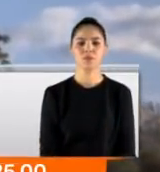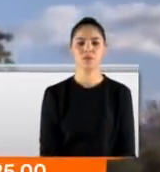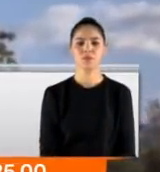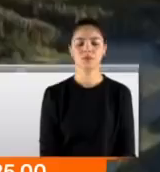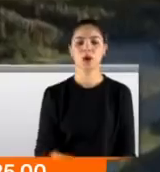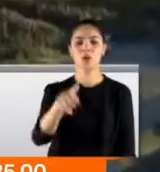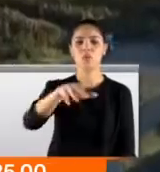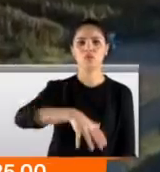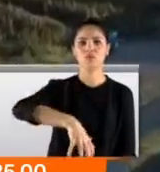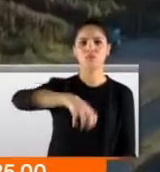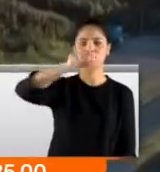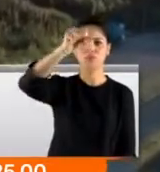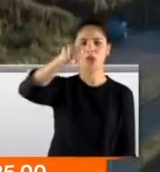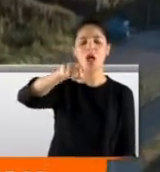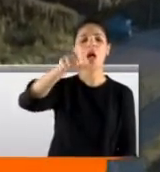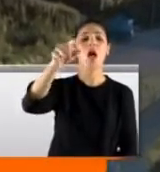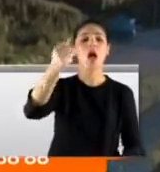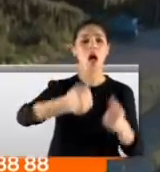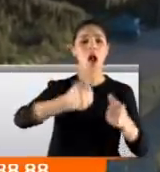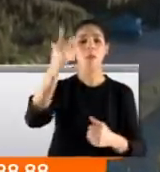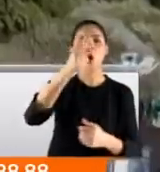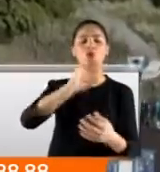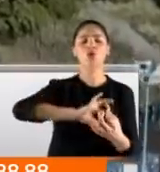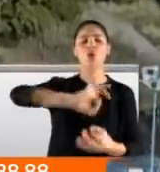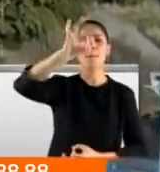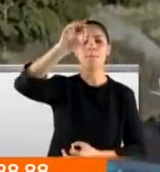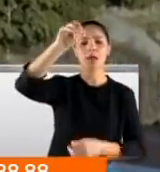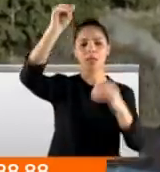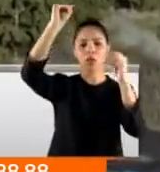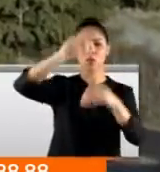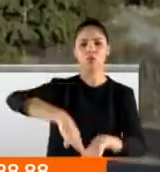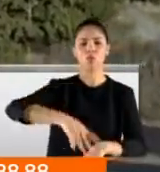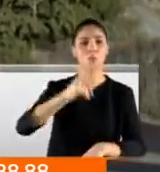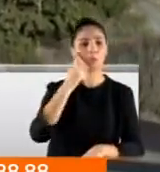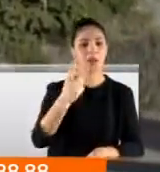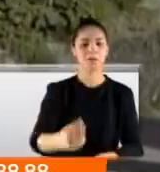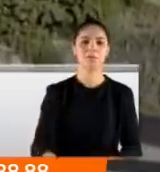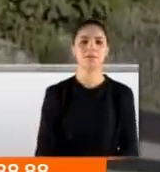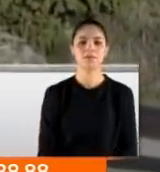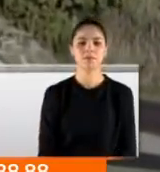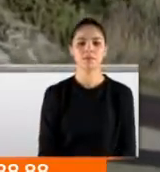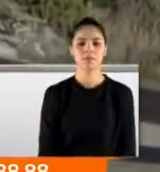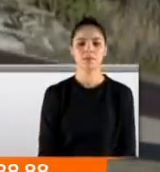Vinç yardımıyla kaldırılan araçlar 30 metre yüksekten boşluğa bırakıldı.